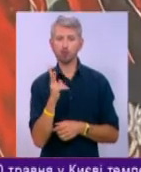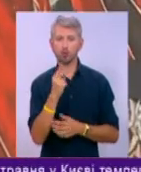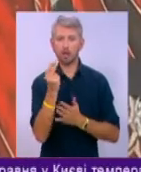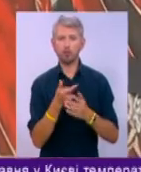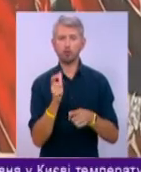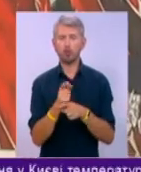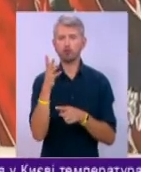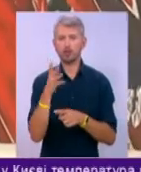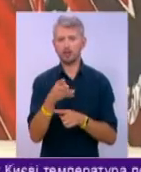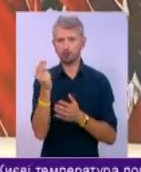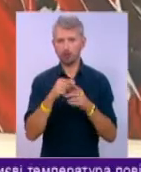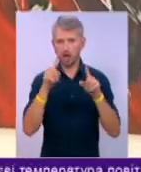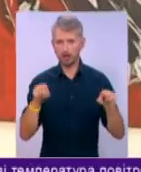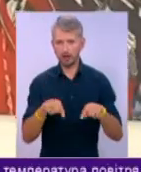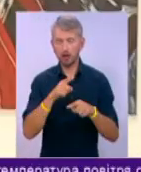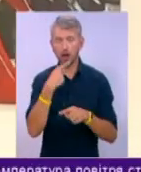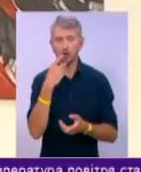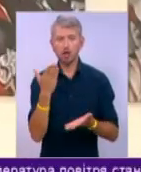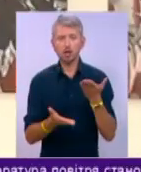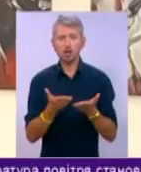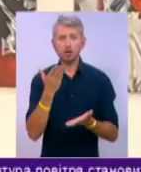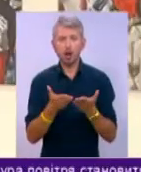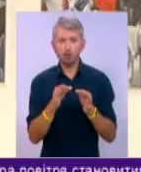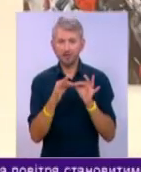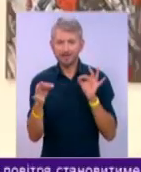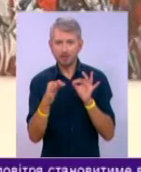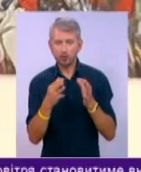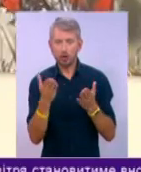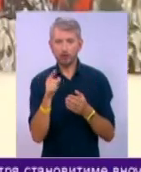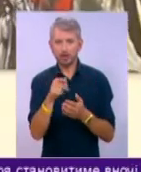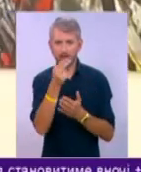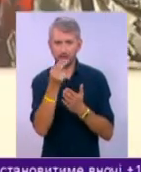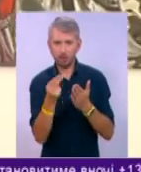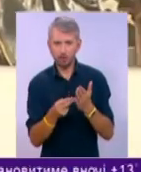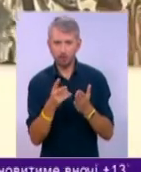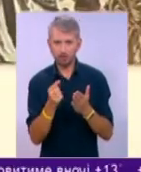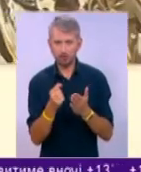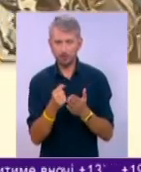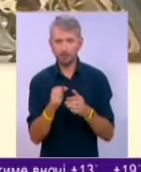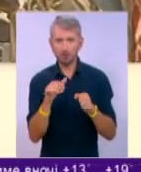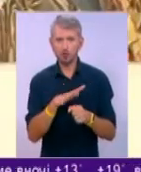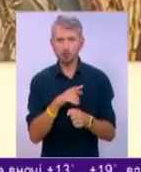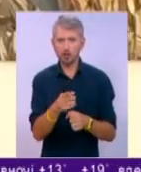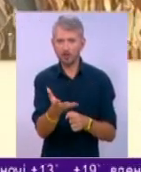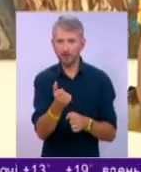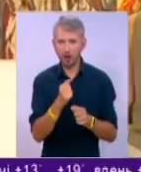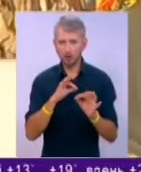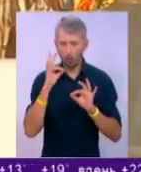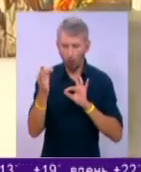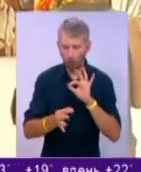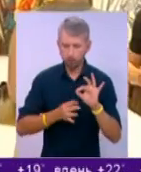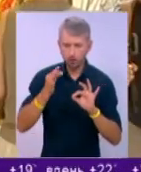4 тисячі картин і каже, якби зниток, який він намалював на своїх картинах, можна було б їх взяти і оплести ними